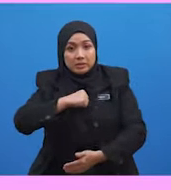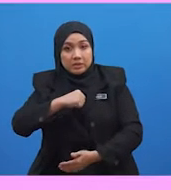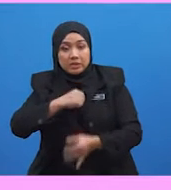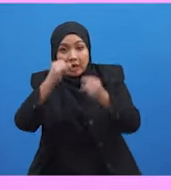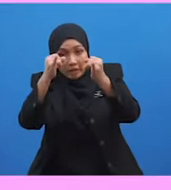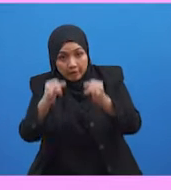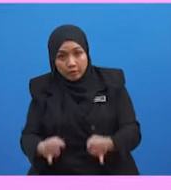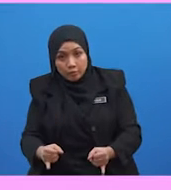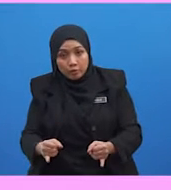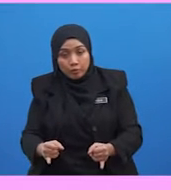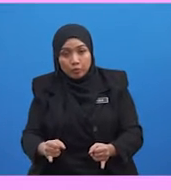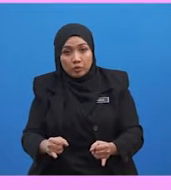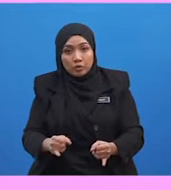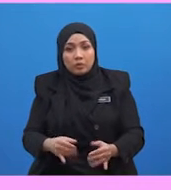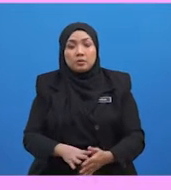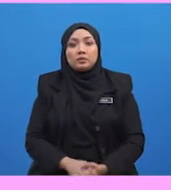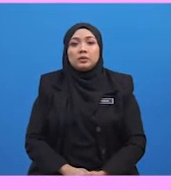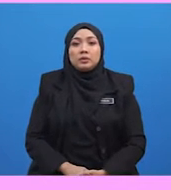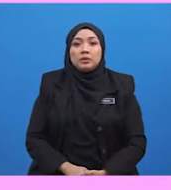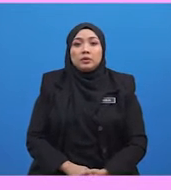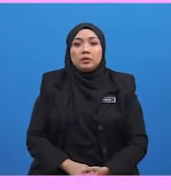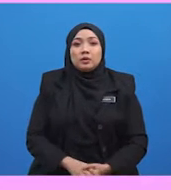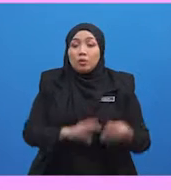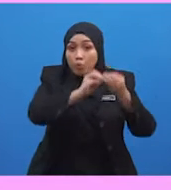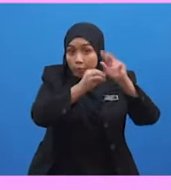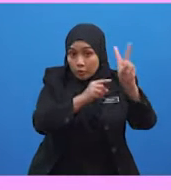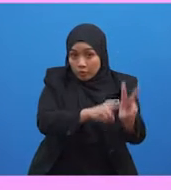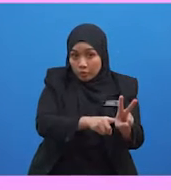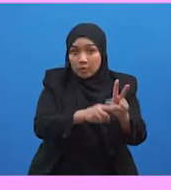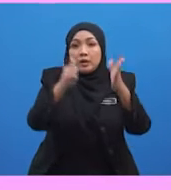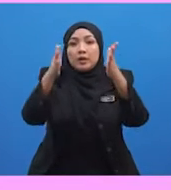secara undian. Ahli kumpulan juga